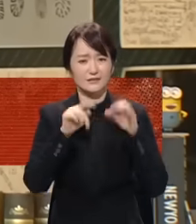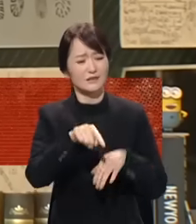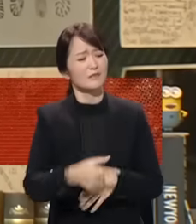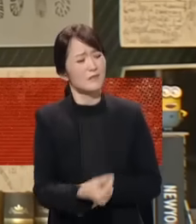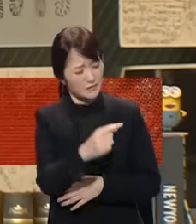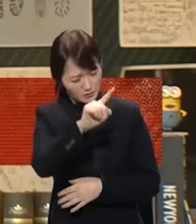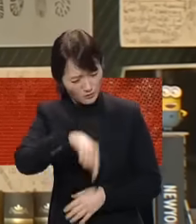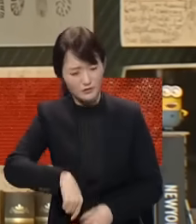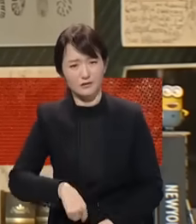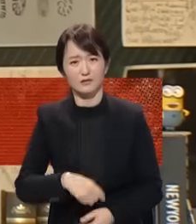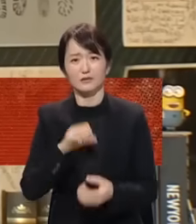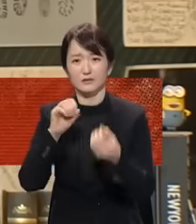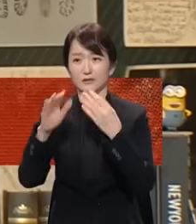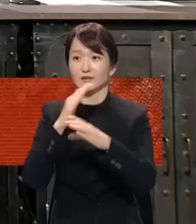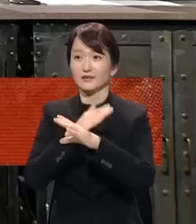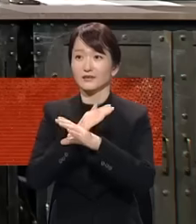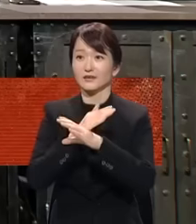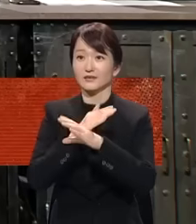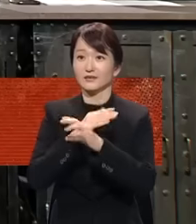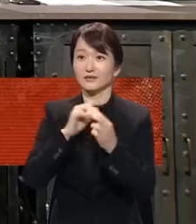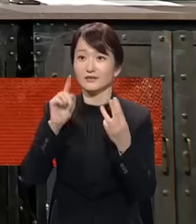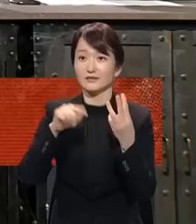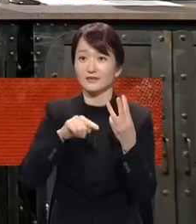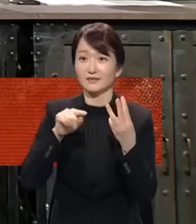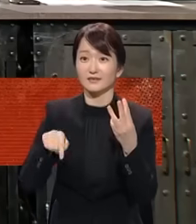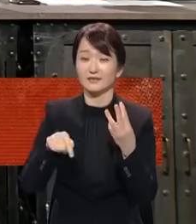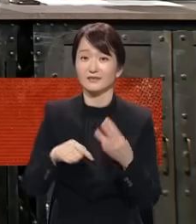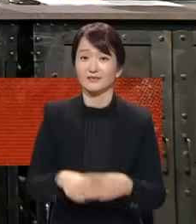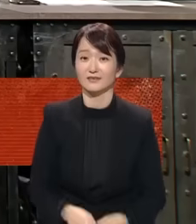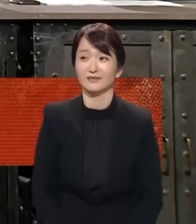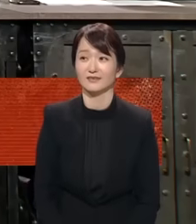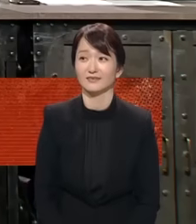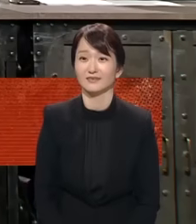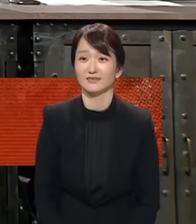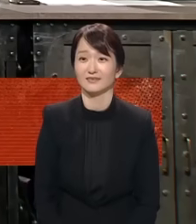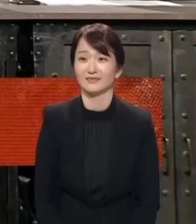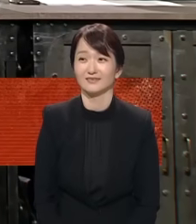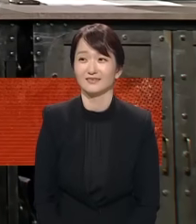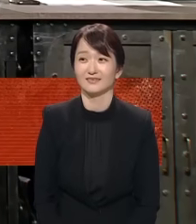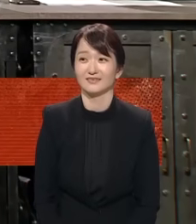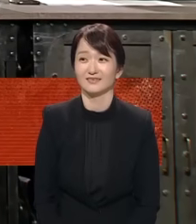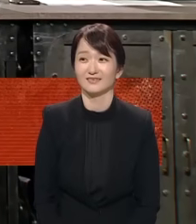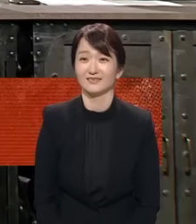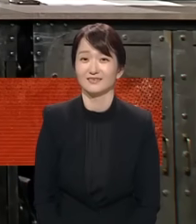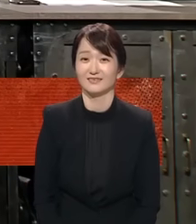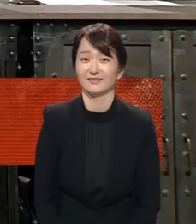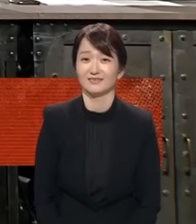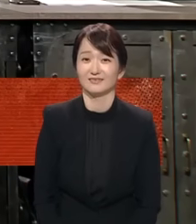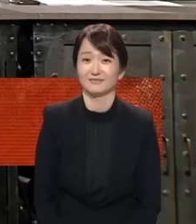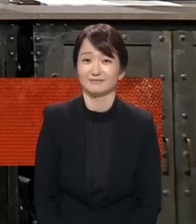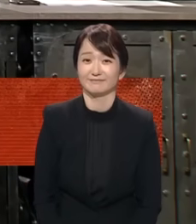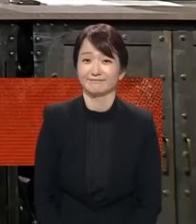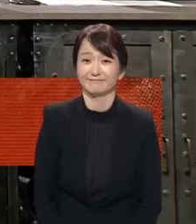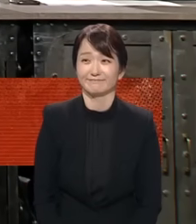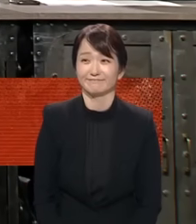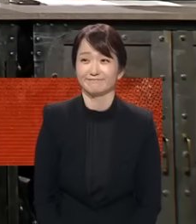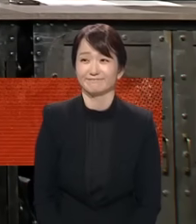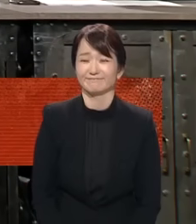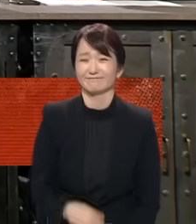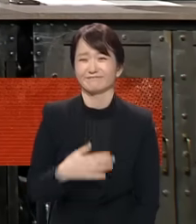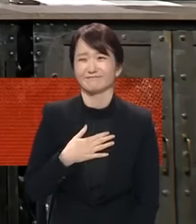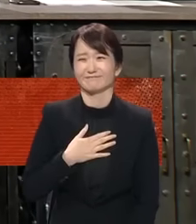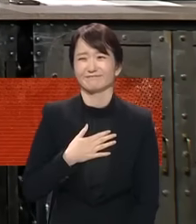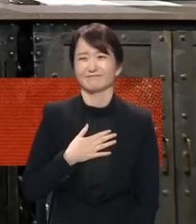너 빨리 내려와 X. 자 우리 교수님부터. 교수님부터. 예. 아, 네, 저도